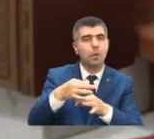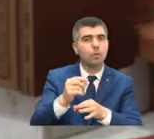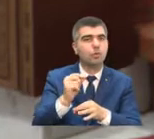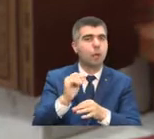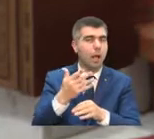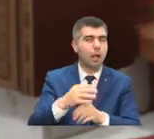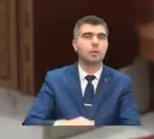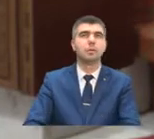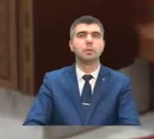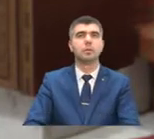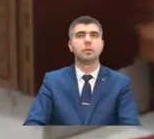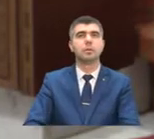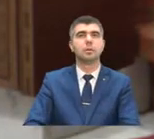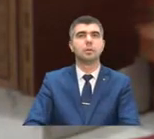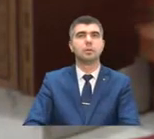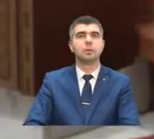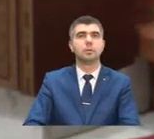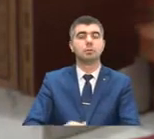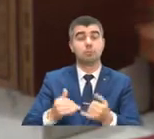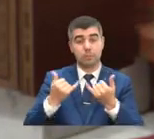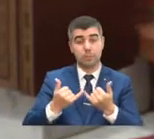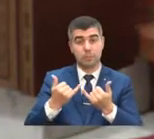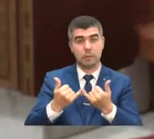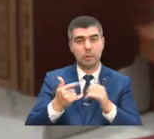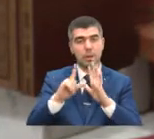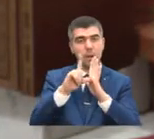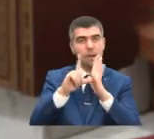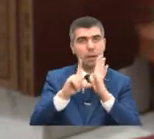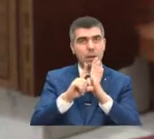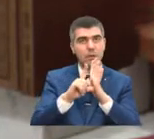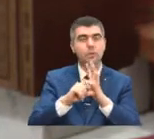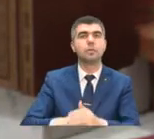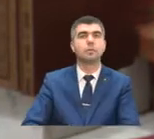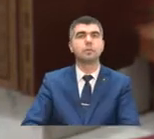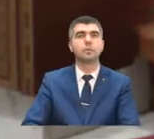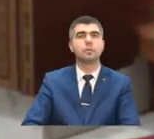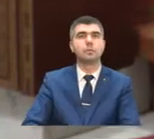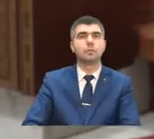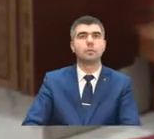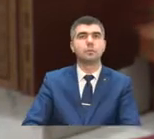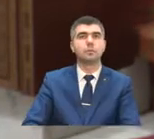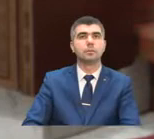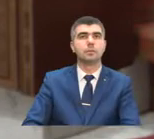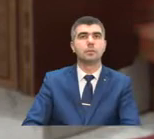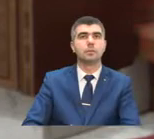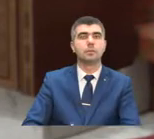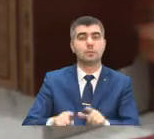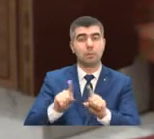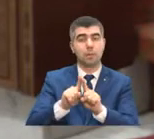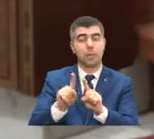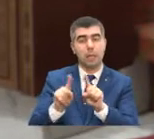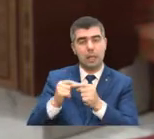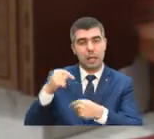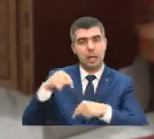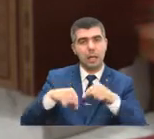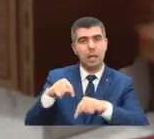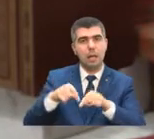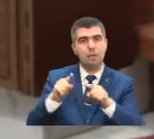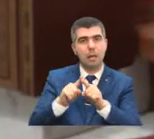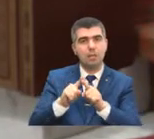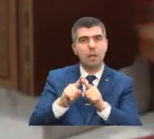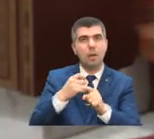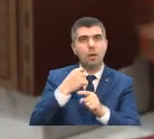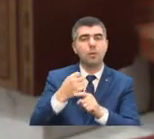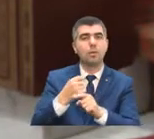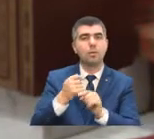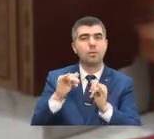كاين الآن في التشريعات الحالية إمكانية ديال استثناءات، وتنتكلموا على واحد